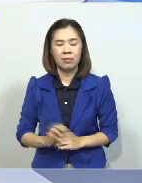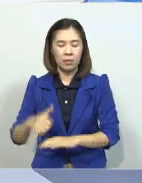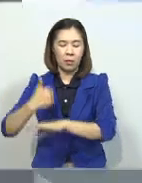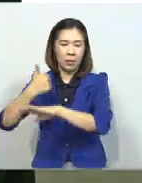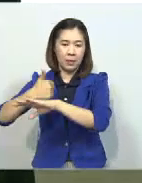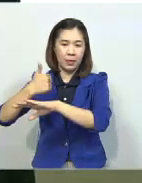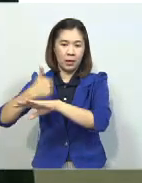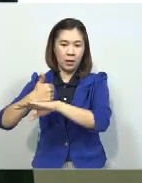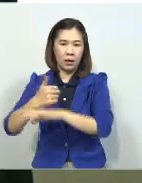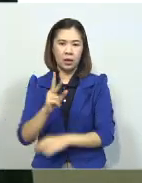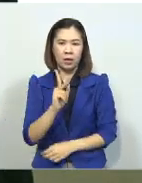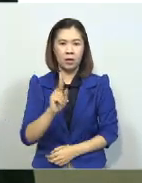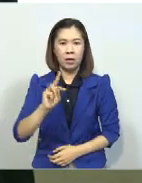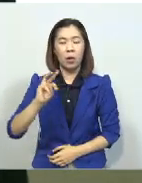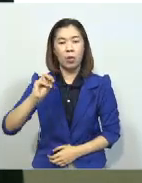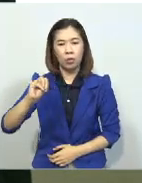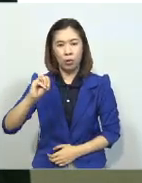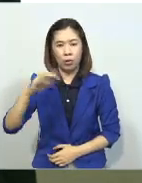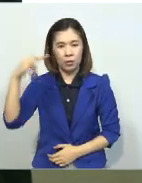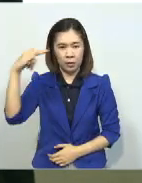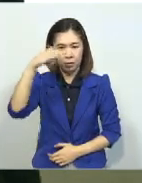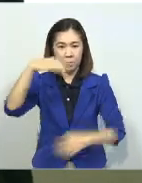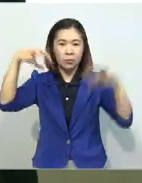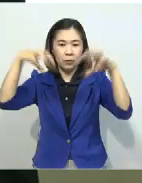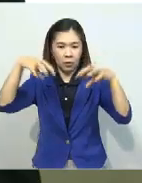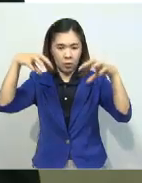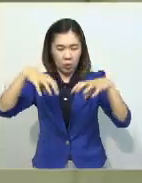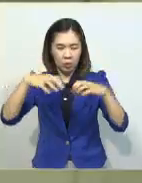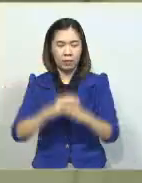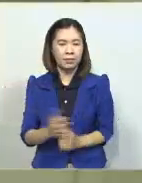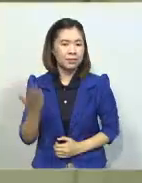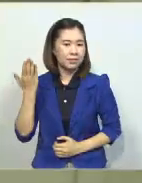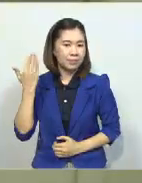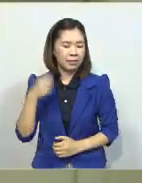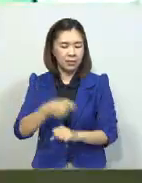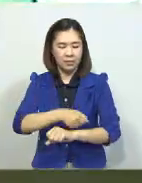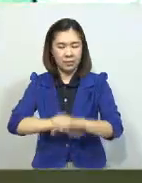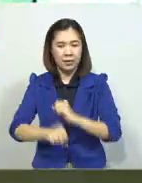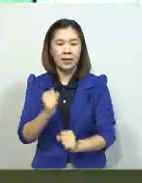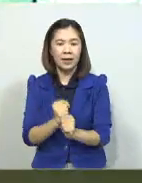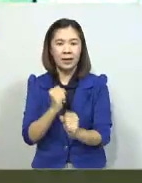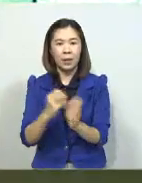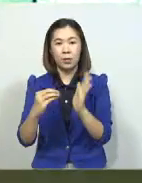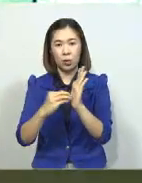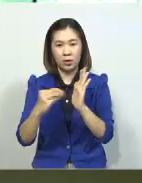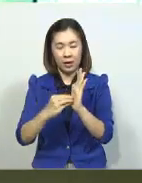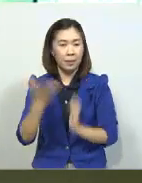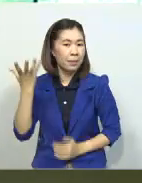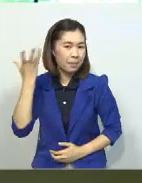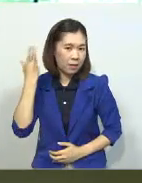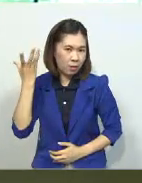บดีกรมฝนหลวงและการบินเกษตรบอกนะคะว่าหลังจากปฏิบัติการทำฝนหลวงในเขตพื้นที่กรุงเทพมหานครเมื่อว